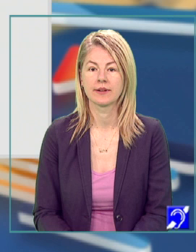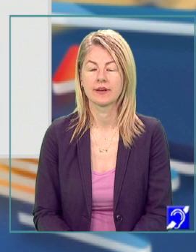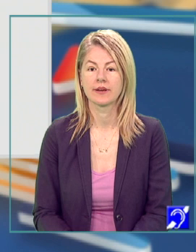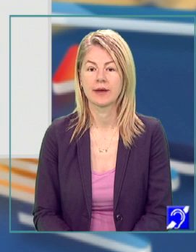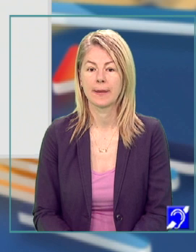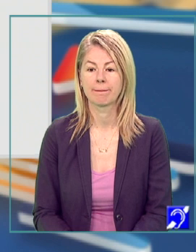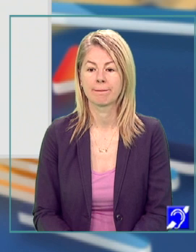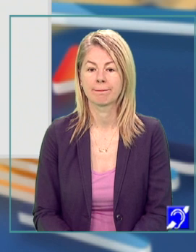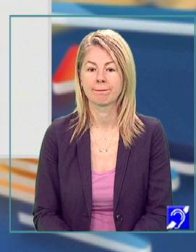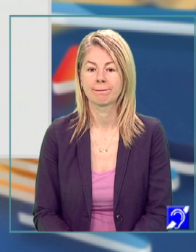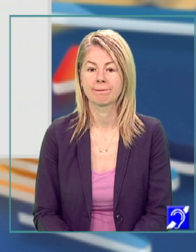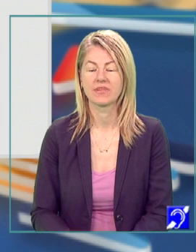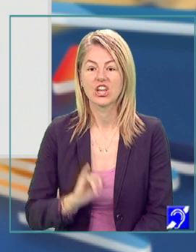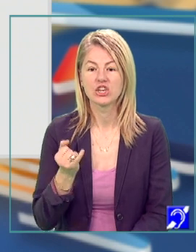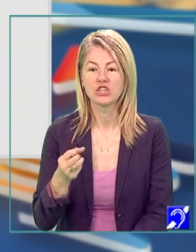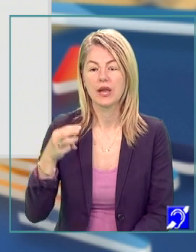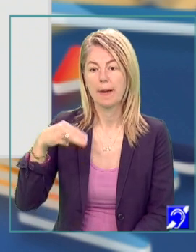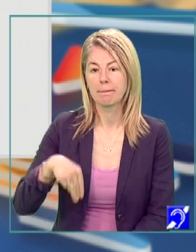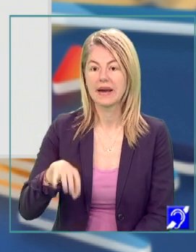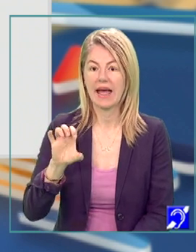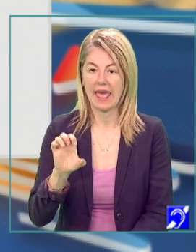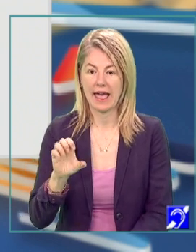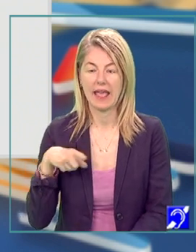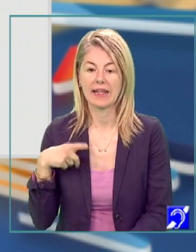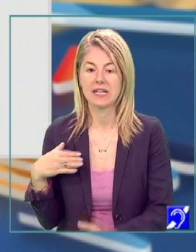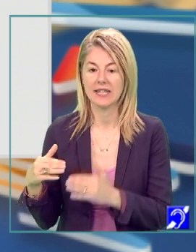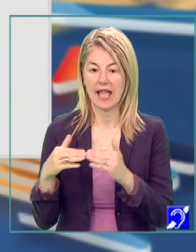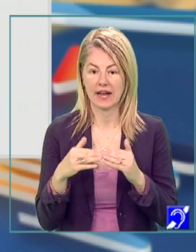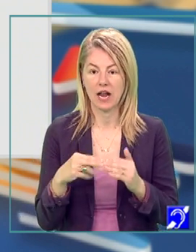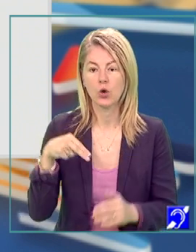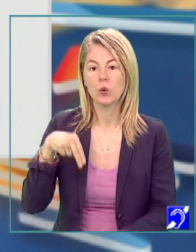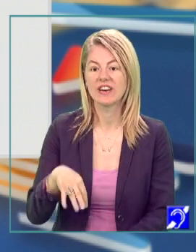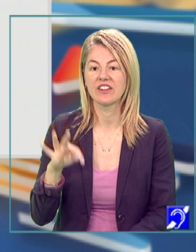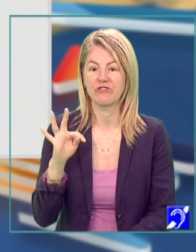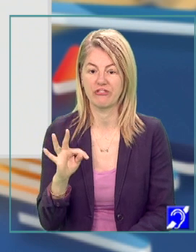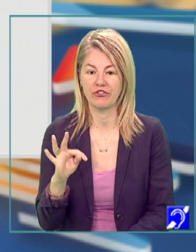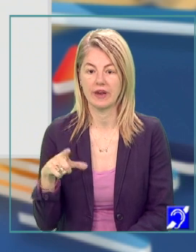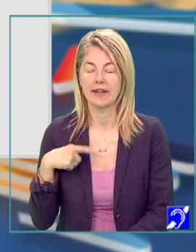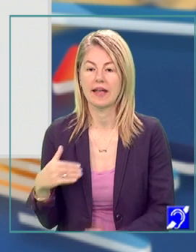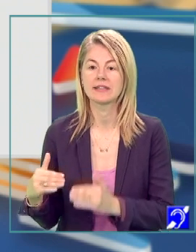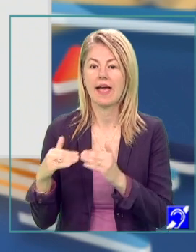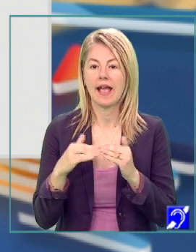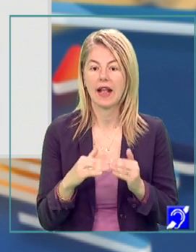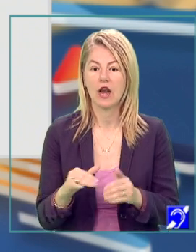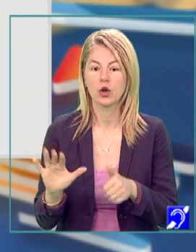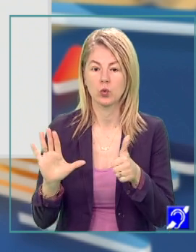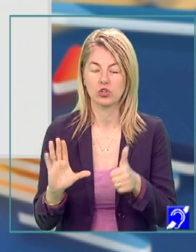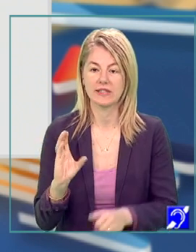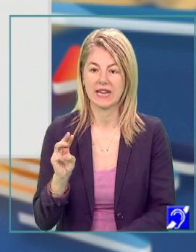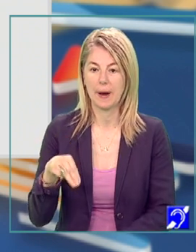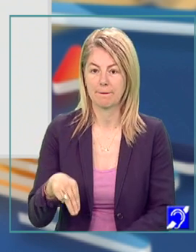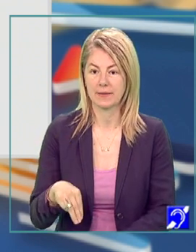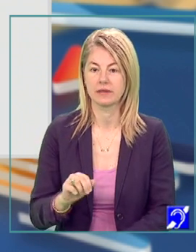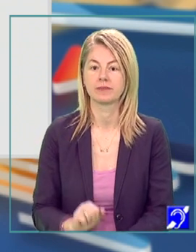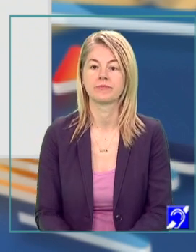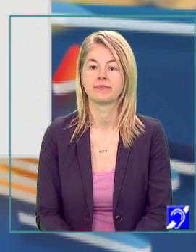pe MN. Și mai știm că ME este congruentă cu